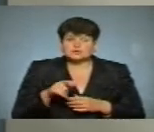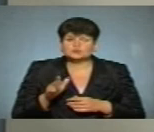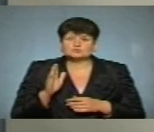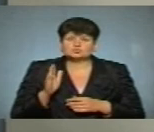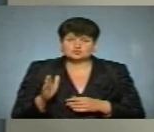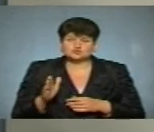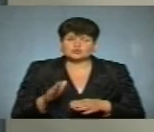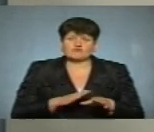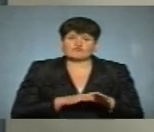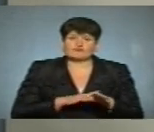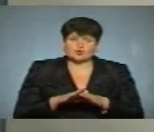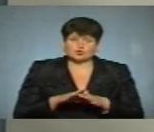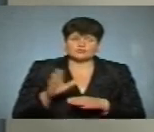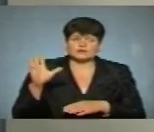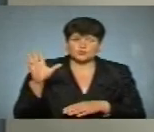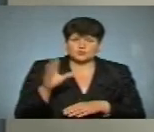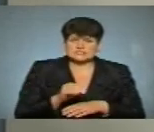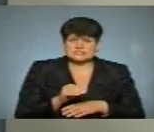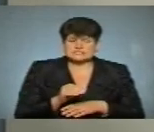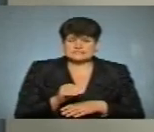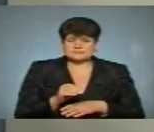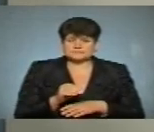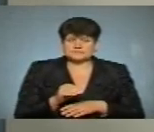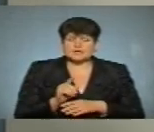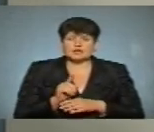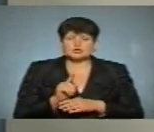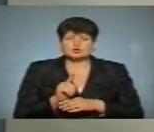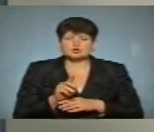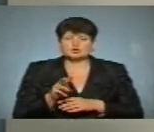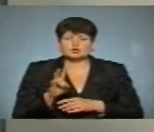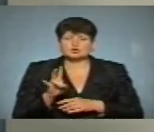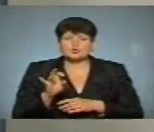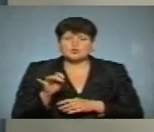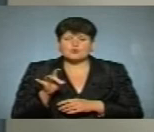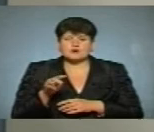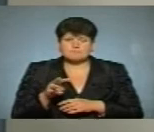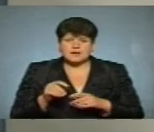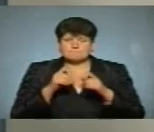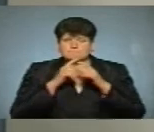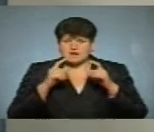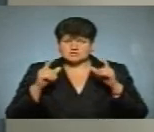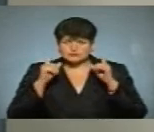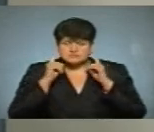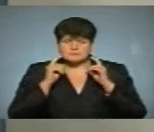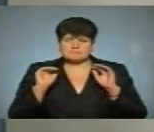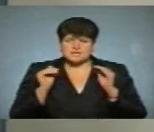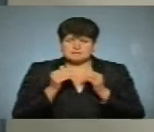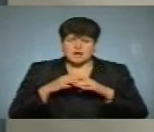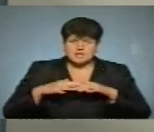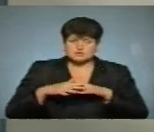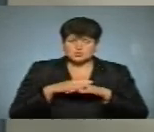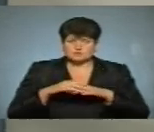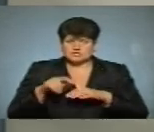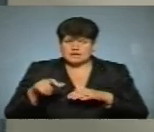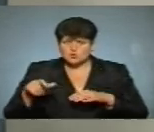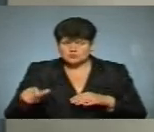будуть виконувати усі епідеміологічні норми, тобто, щоб масковий режим, знову ж таки, мінімальне скупчення людей. І